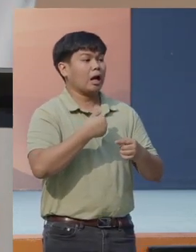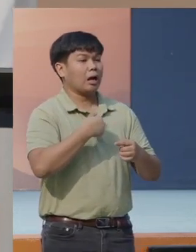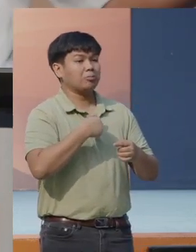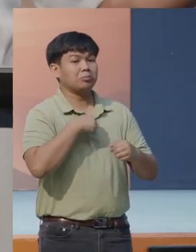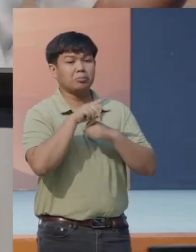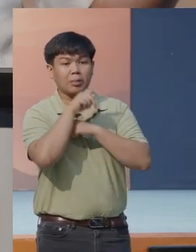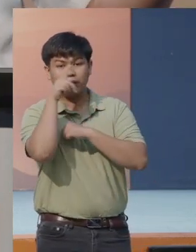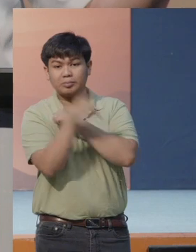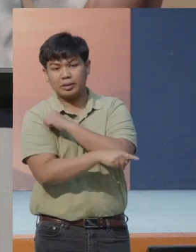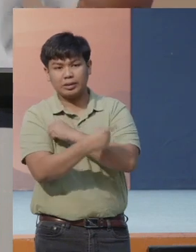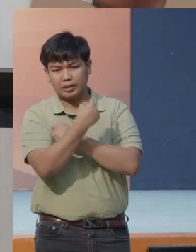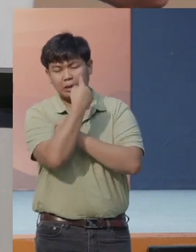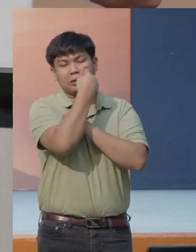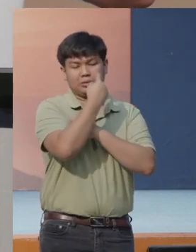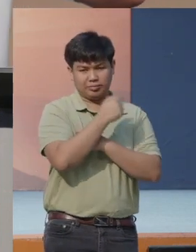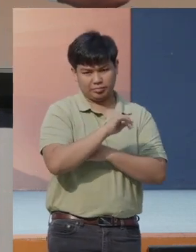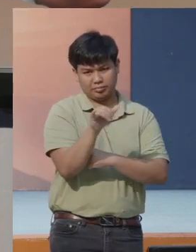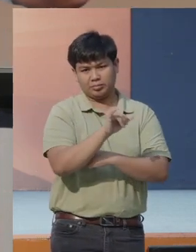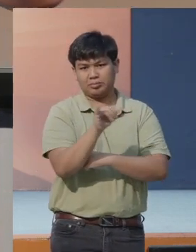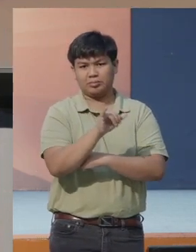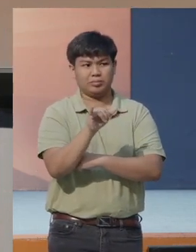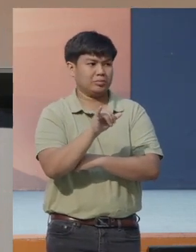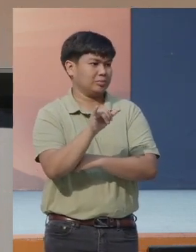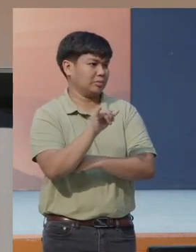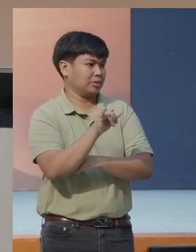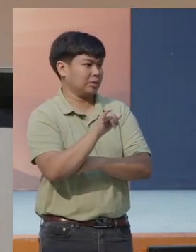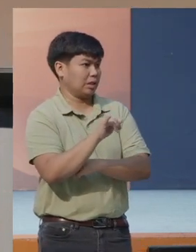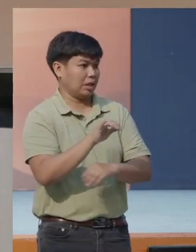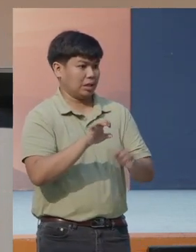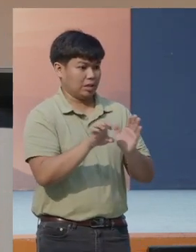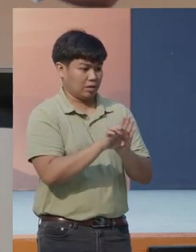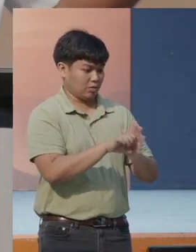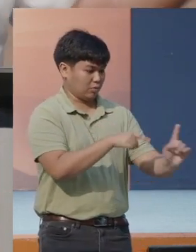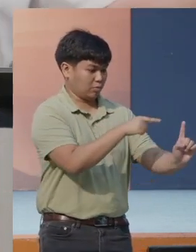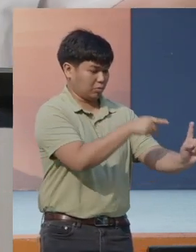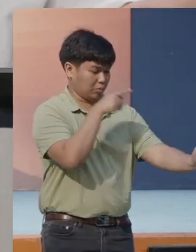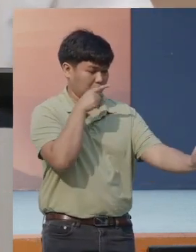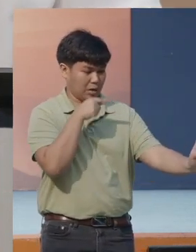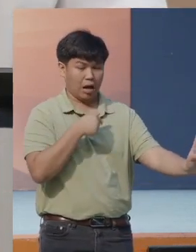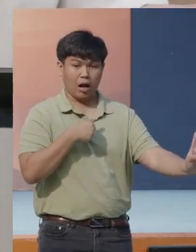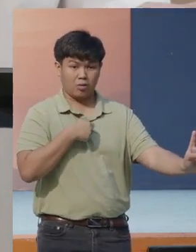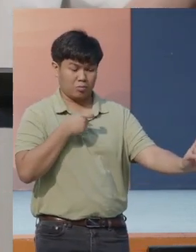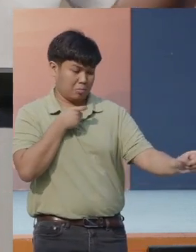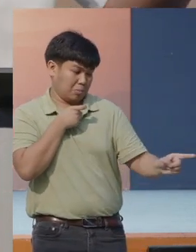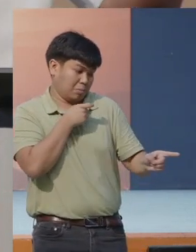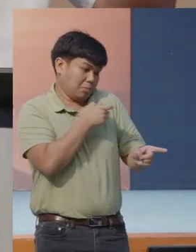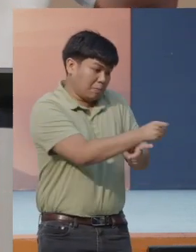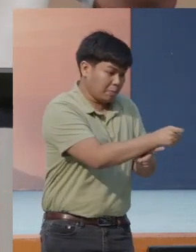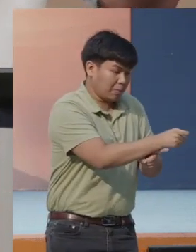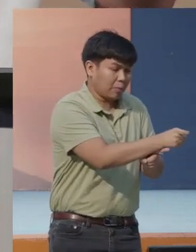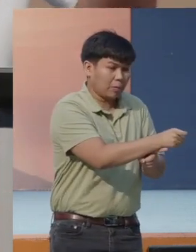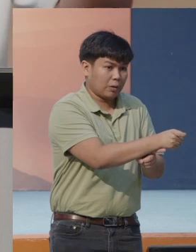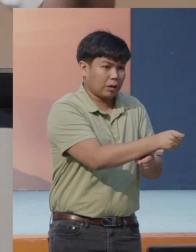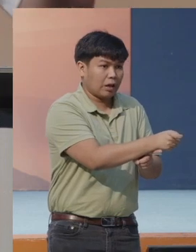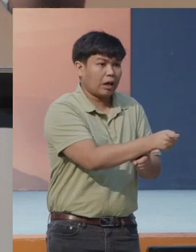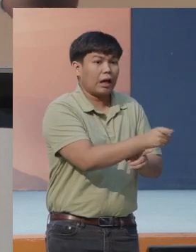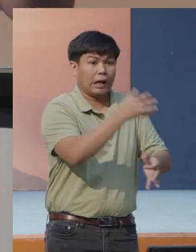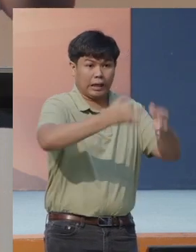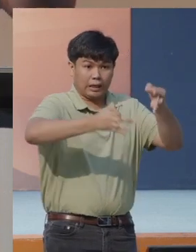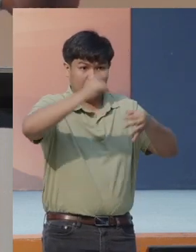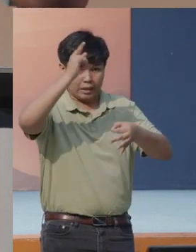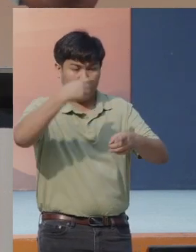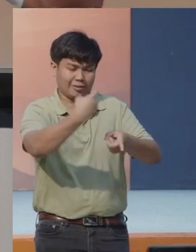noong unang panahon, kung nakasakit ka ng kapwa o yung inaalaga ang hayop ng kapwa mo, napatay